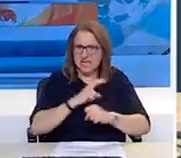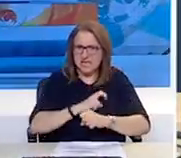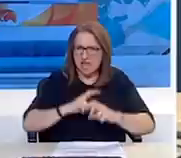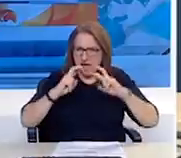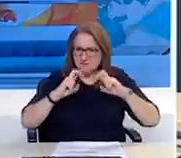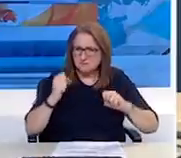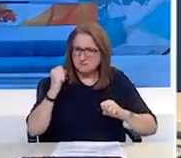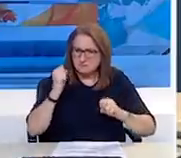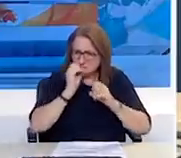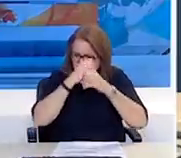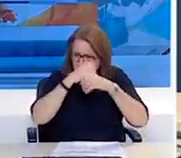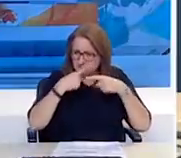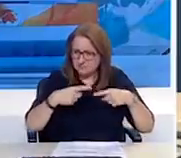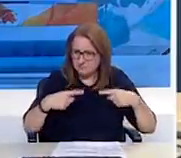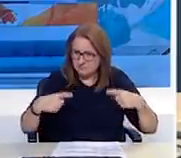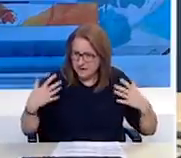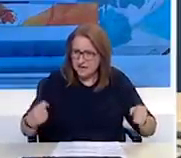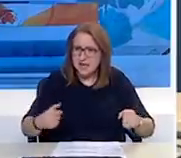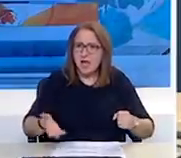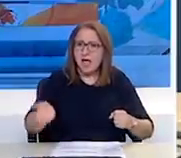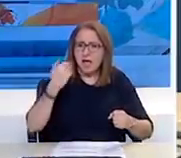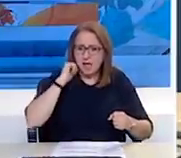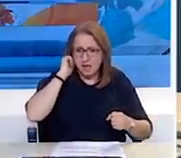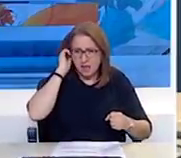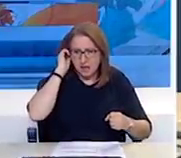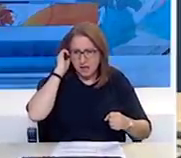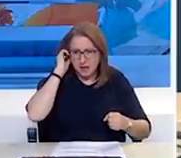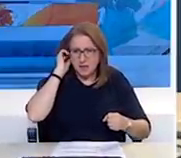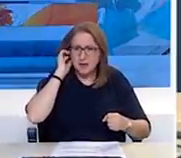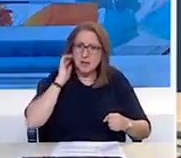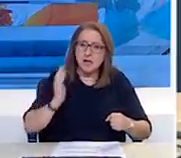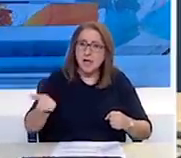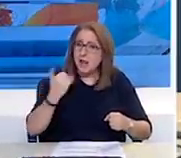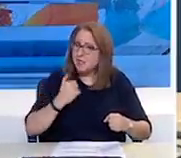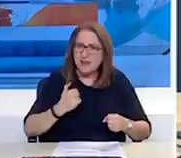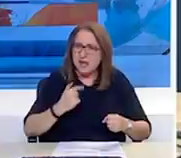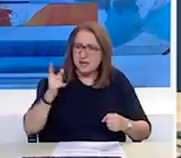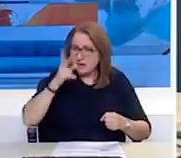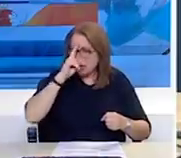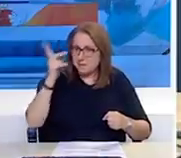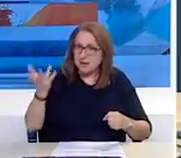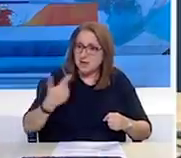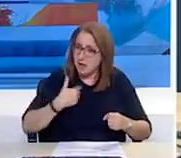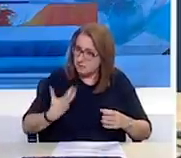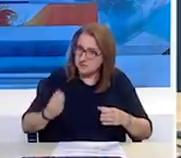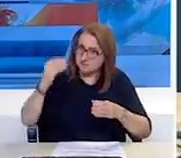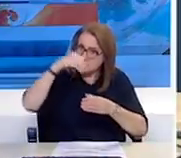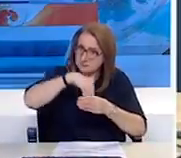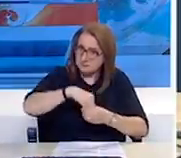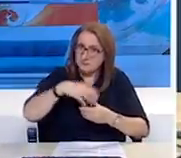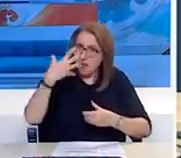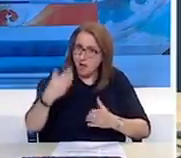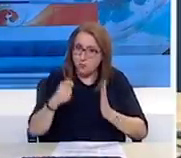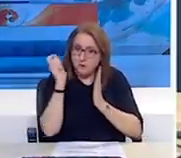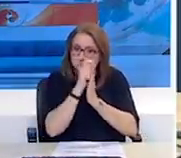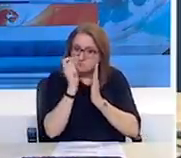έλεγχο. Δεν έχει όμως δεδομένα όπως τα δικά μας που αφορούν τη θνητότητα. Για παράδειγμα, εμείς συμμετέχουμε στο Ευρωπαϊκό Δίκτυο με πλήρη